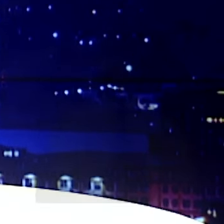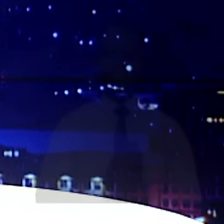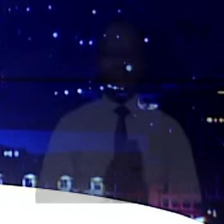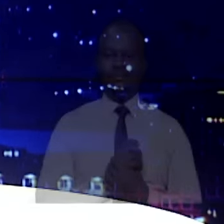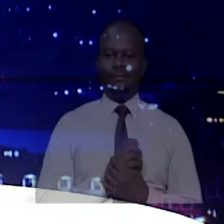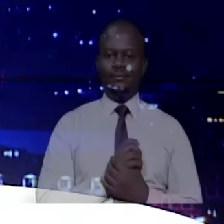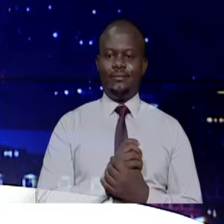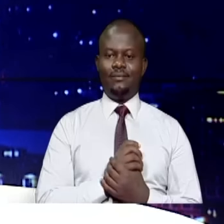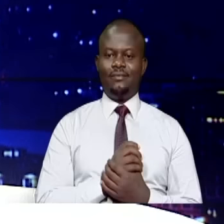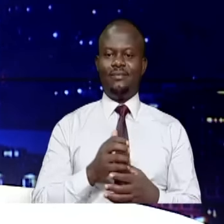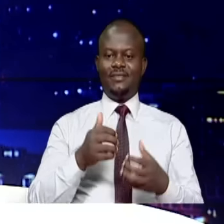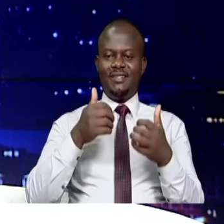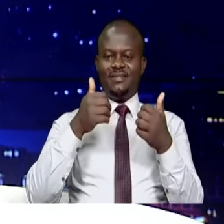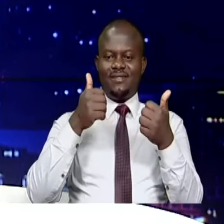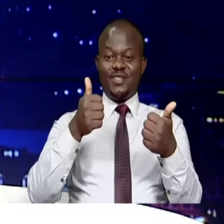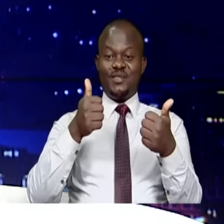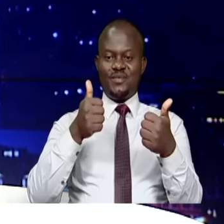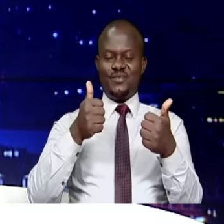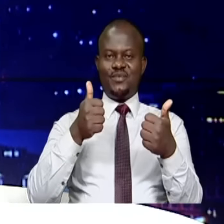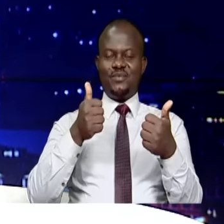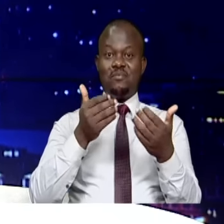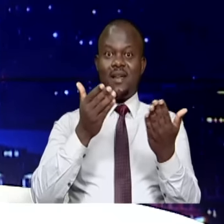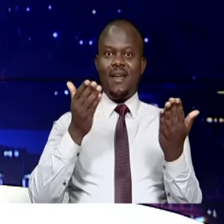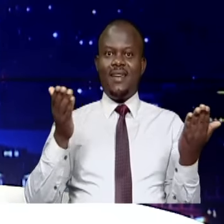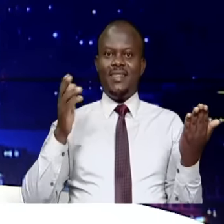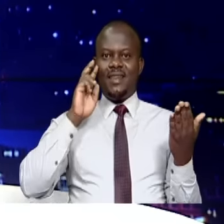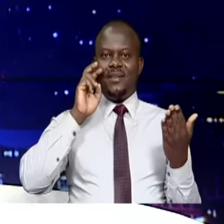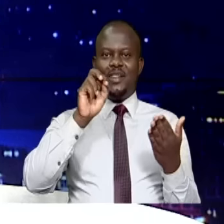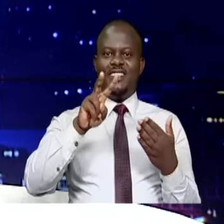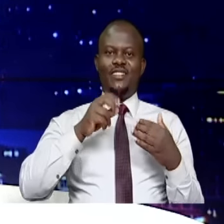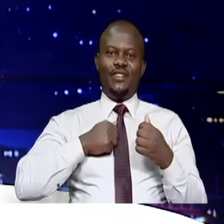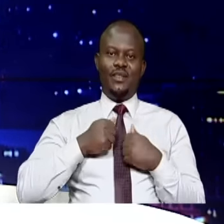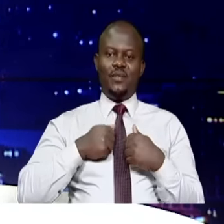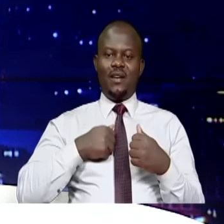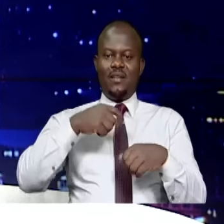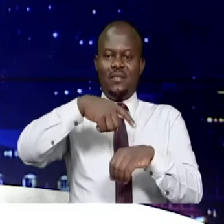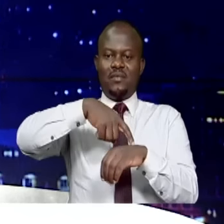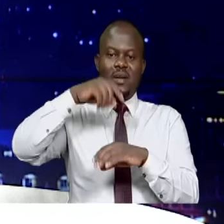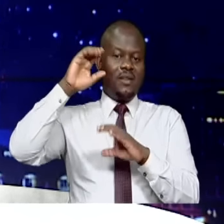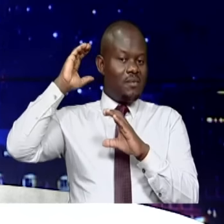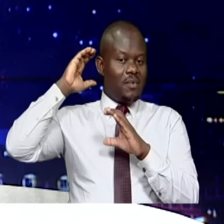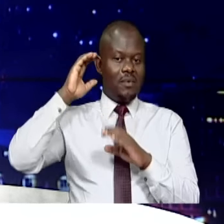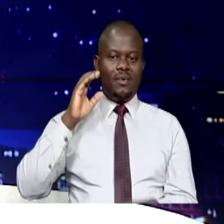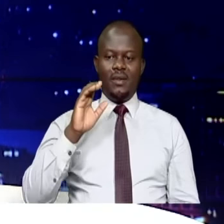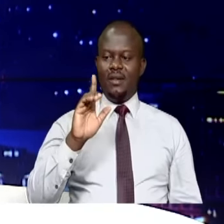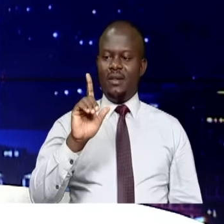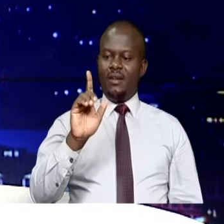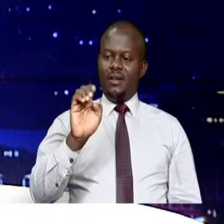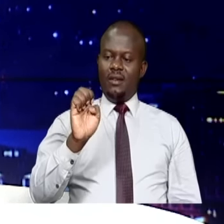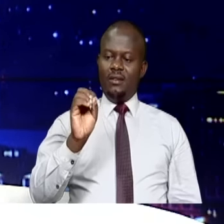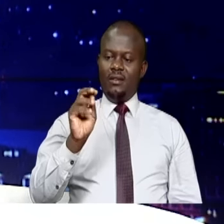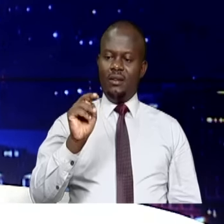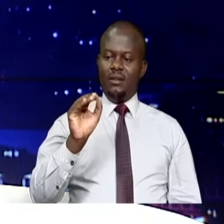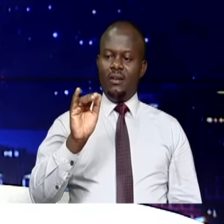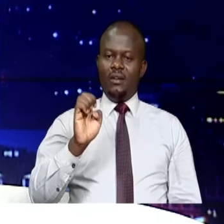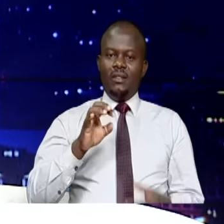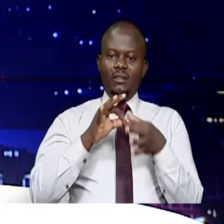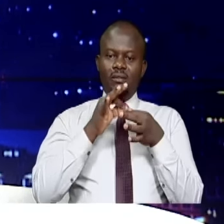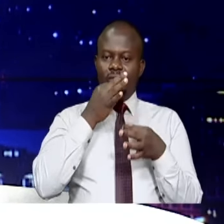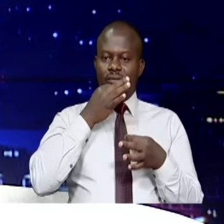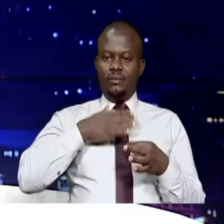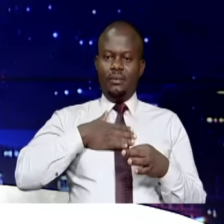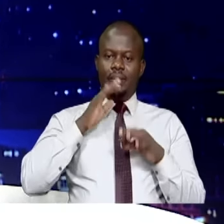ibihe byiza kuri mwese abakurikiye televiziyo Rwanda uyu ni umwanyamakuru ku buryo burambuye muri kumwe nangere onsika nzayire ndafatanya na Fidel